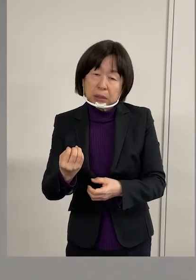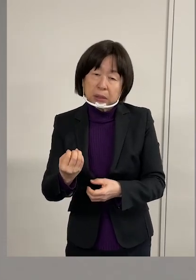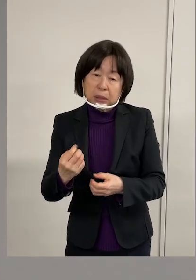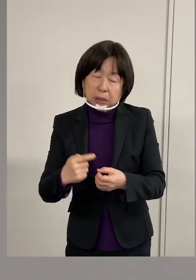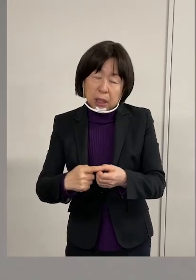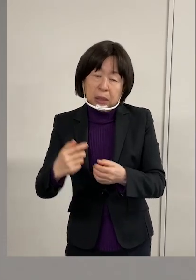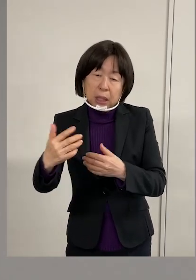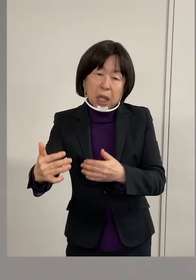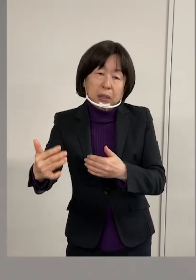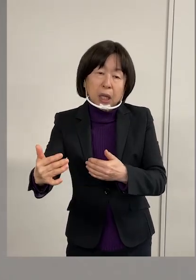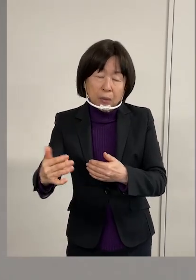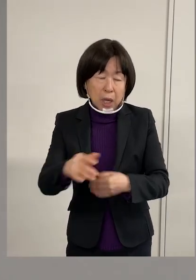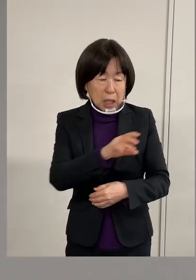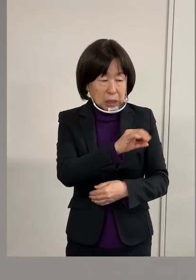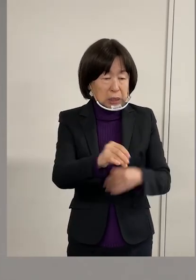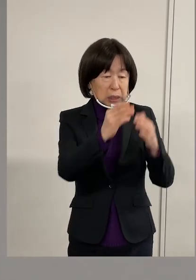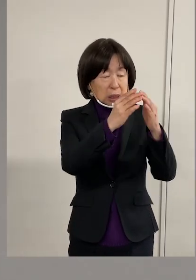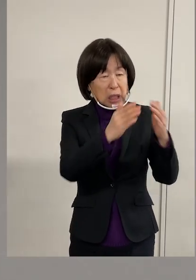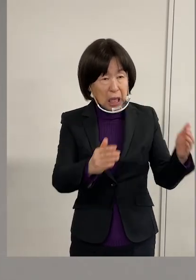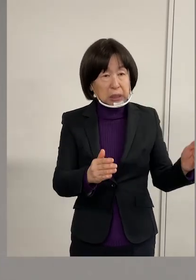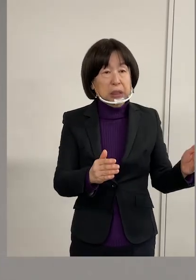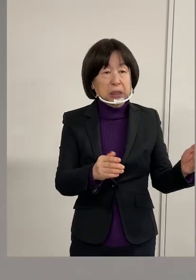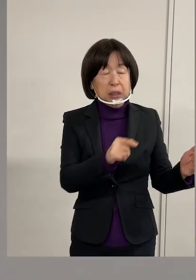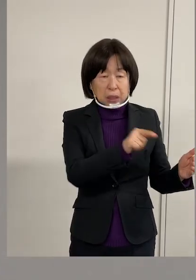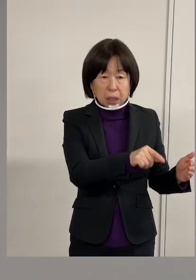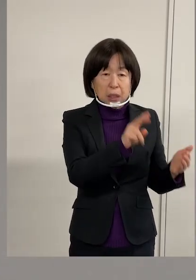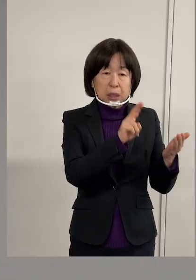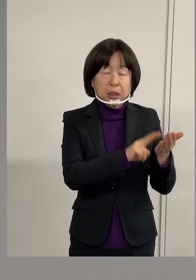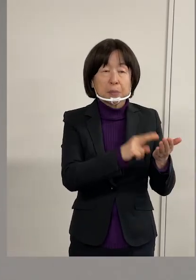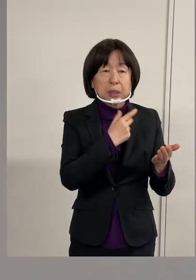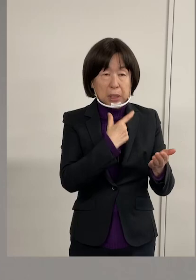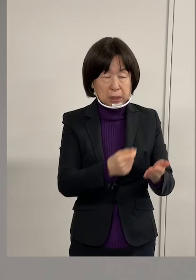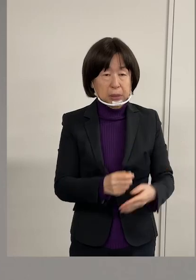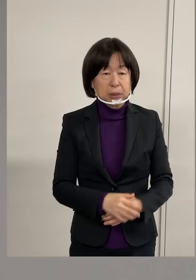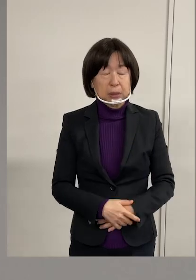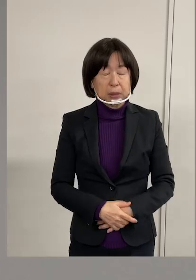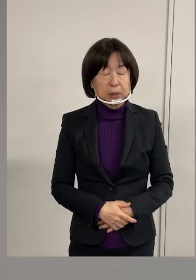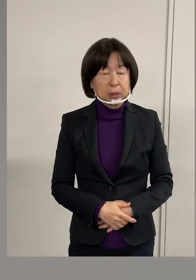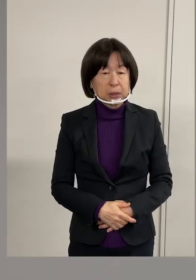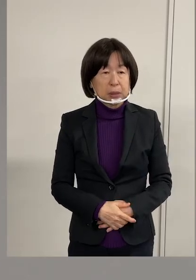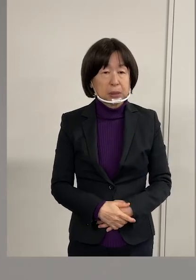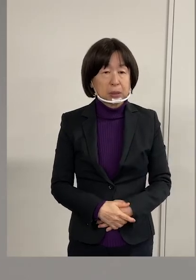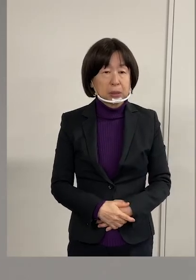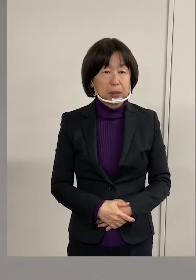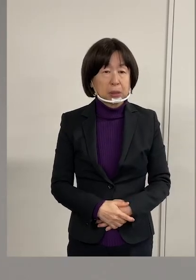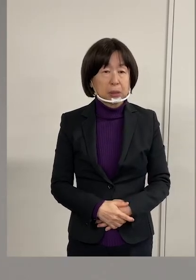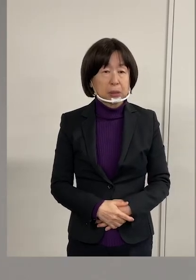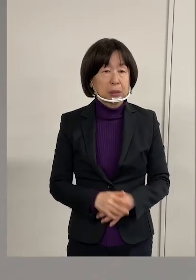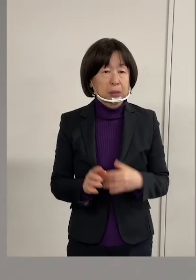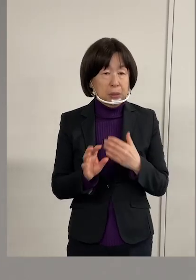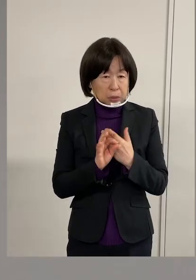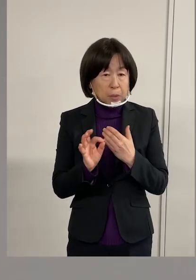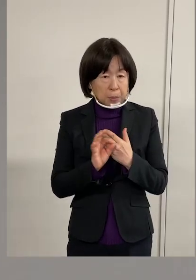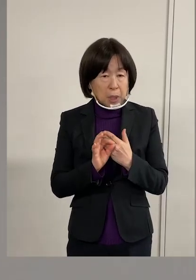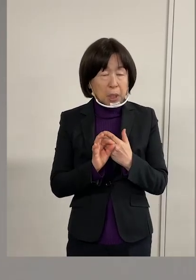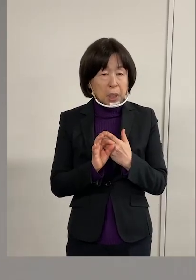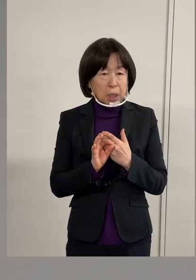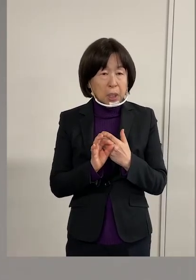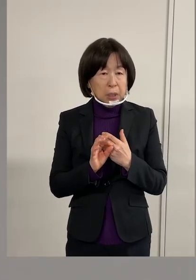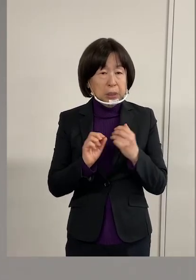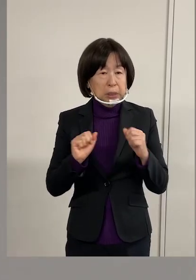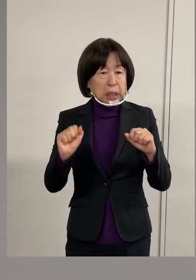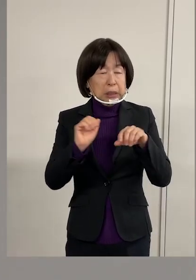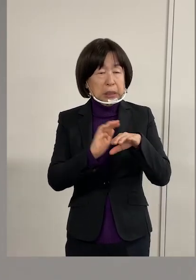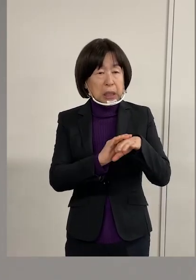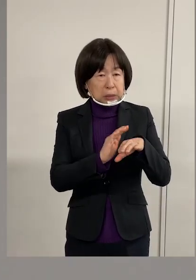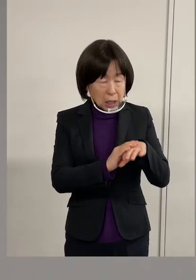ので、まだ確定しているわけではないんですが、まあ、例えば、やり方による